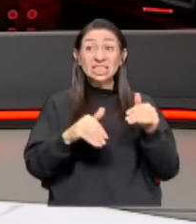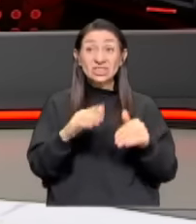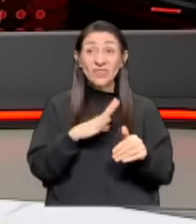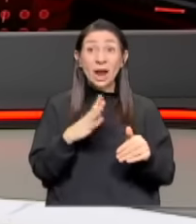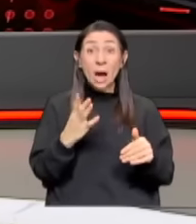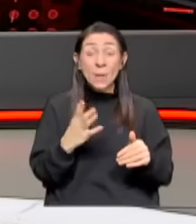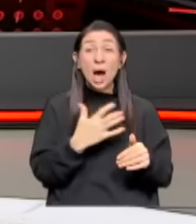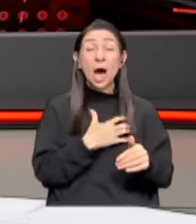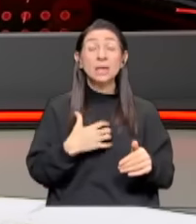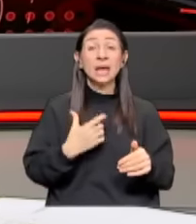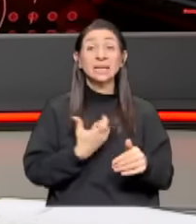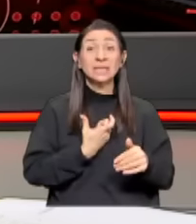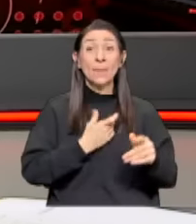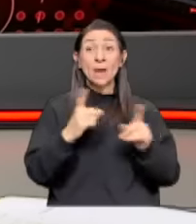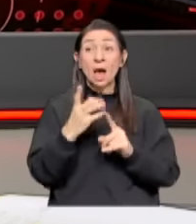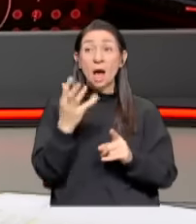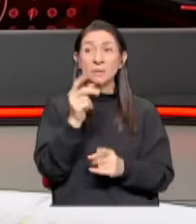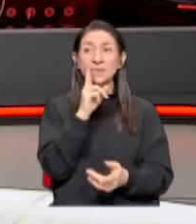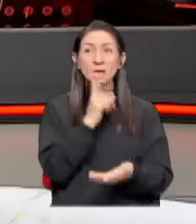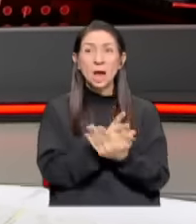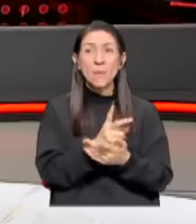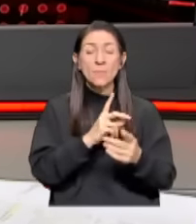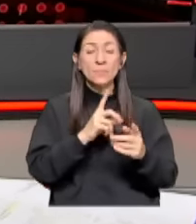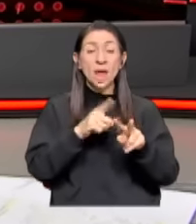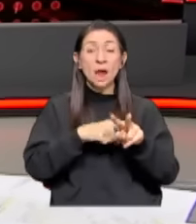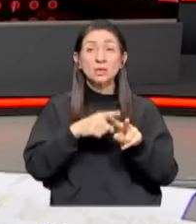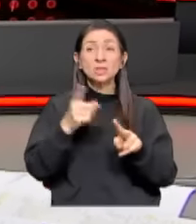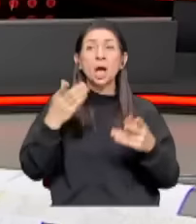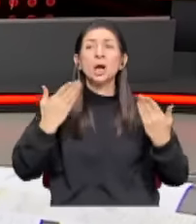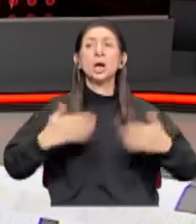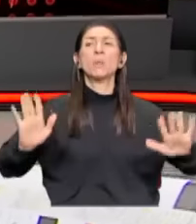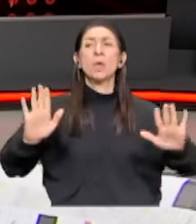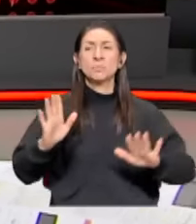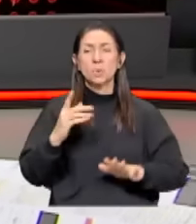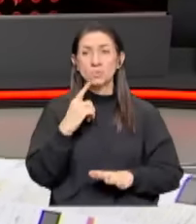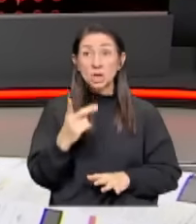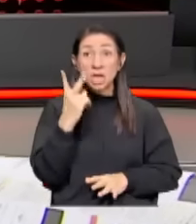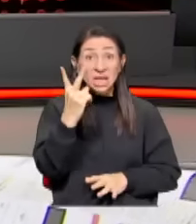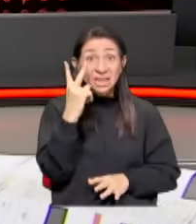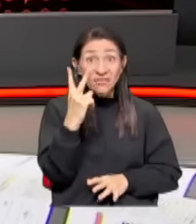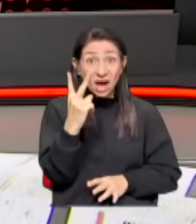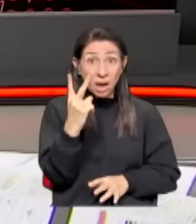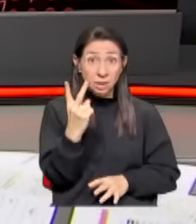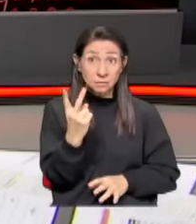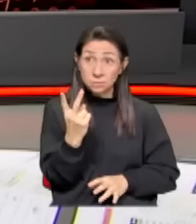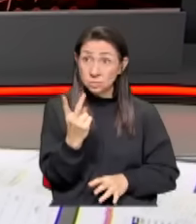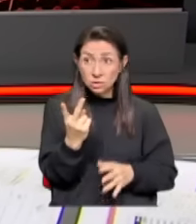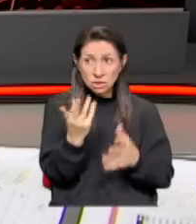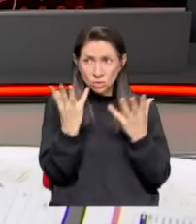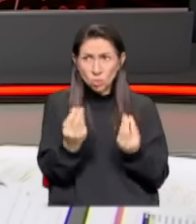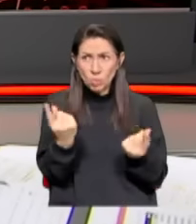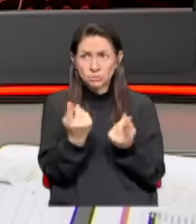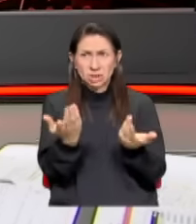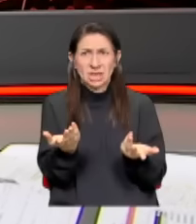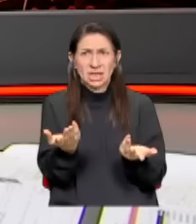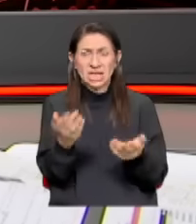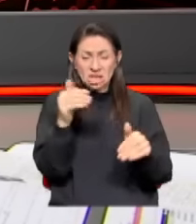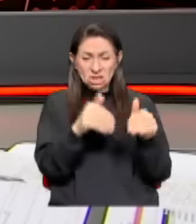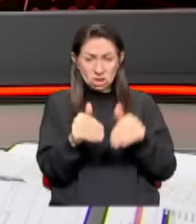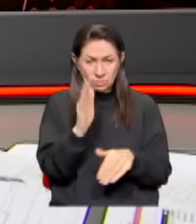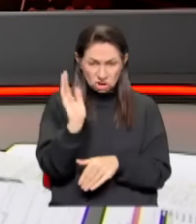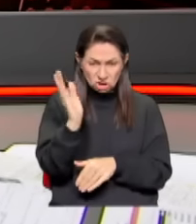ama Anayasa Mahkemesi'nin aldığı bir kararı Yargıtay yok sayıyor. İki kere yok saydı. Nasıl olur böyle bir şey?